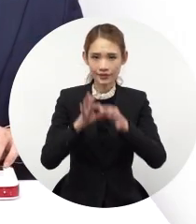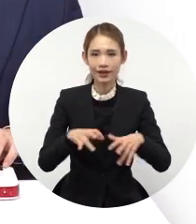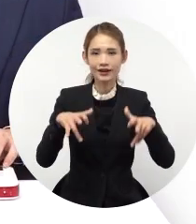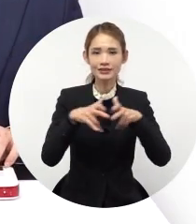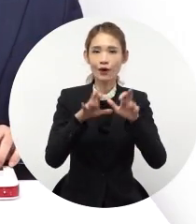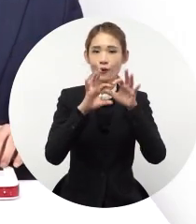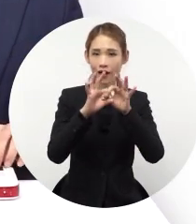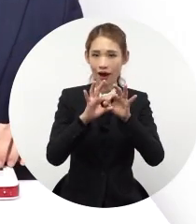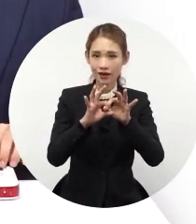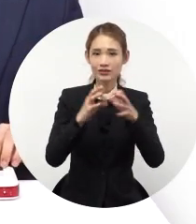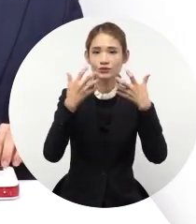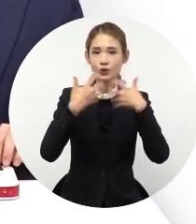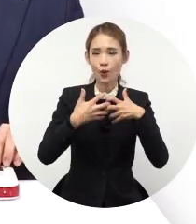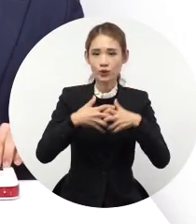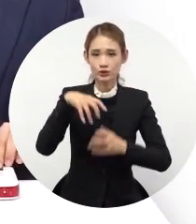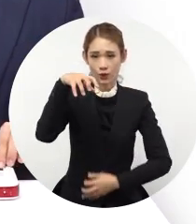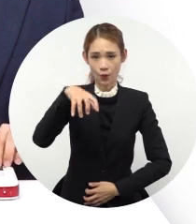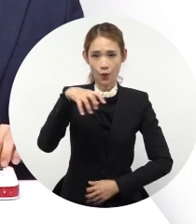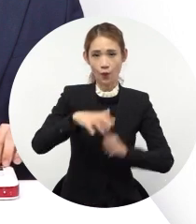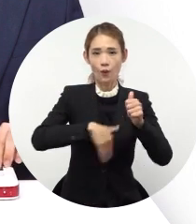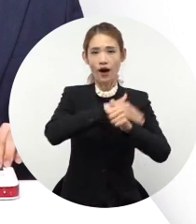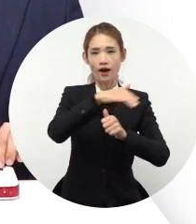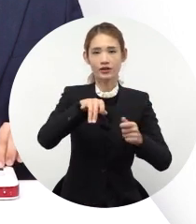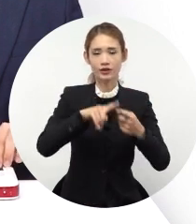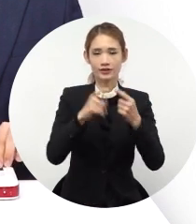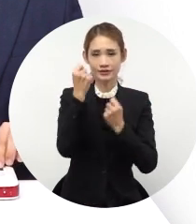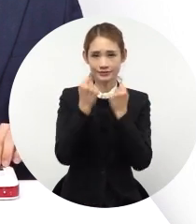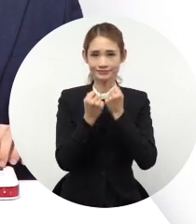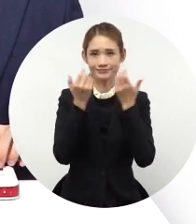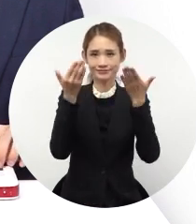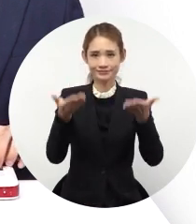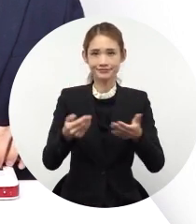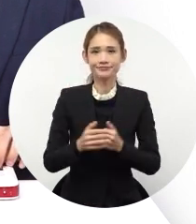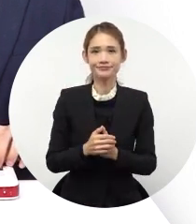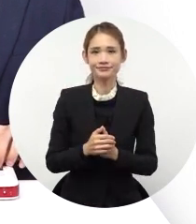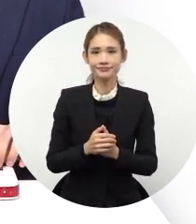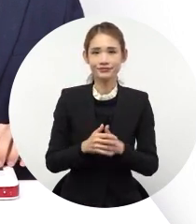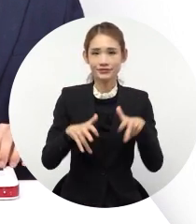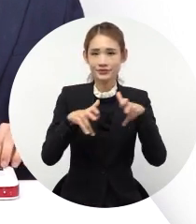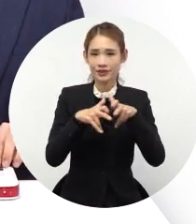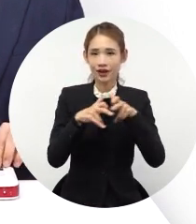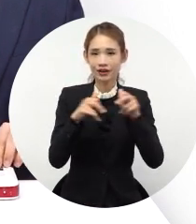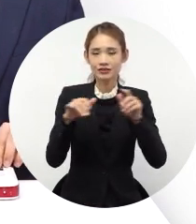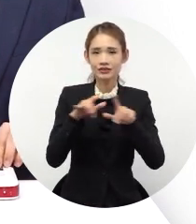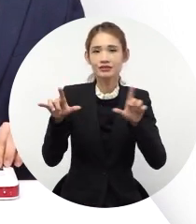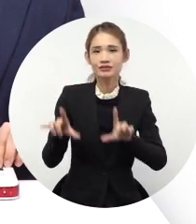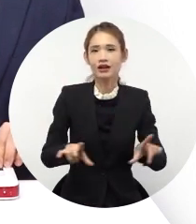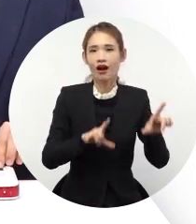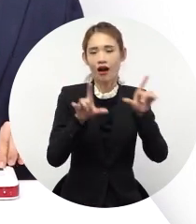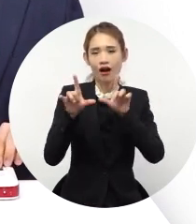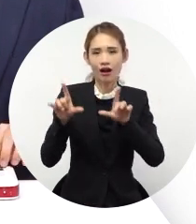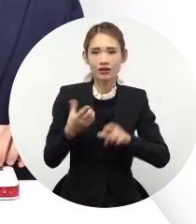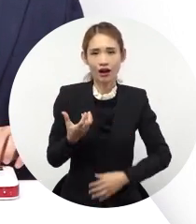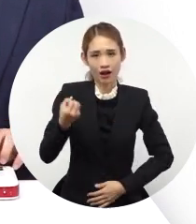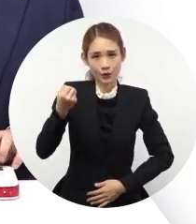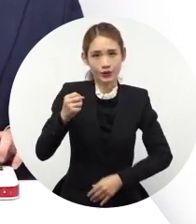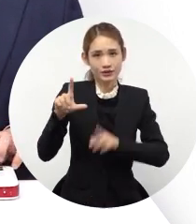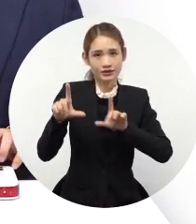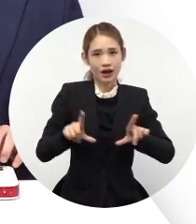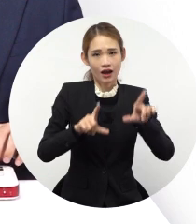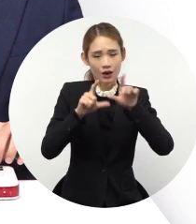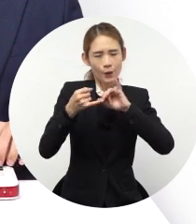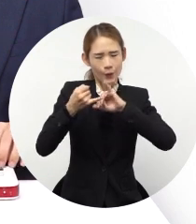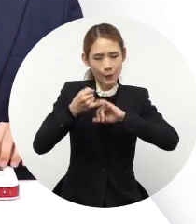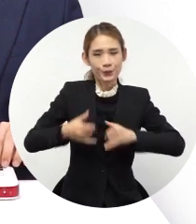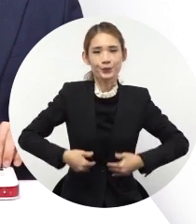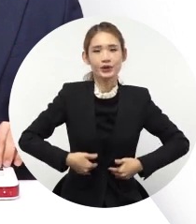계속해서 장애와 관련한 도구, 공간, 환경에 대한 이야기를 해보겠습니다. 장애인이 일상을 영위하고 살아가면서